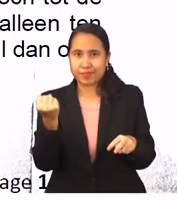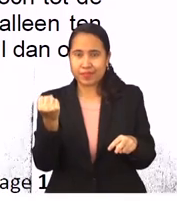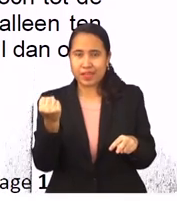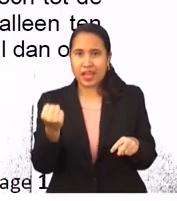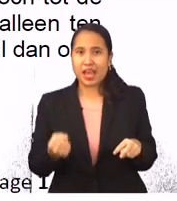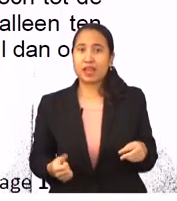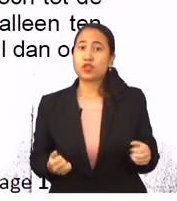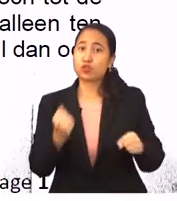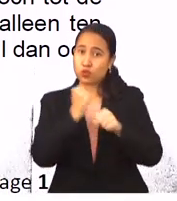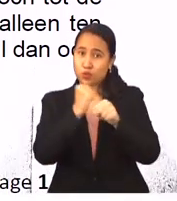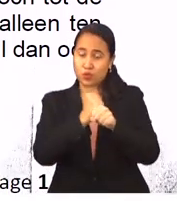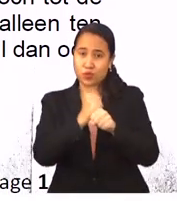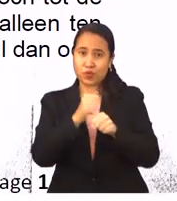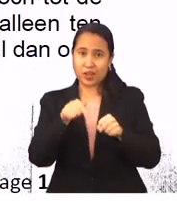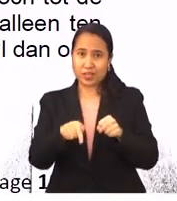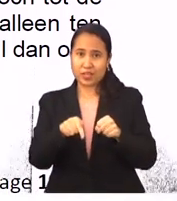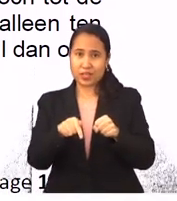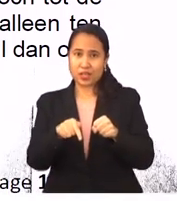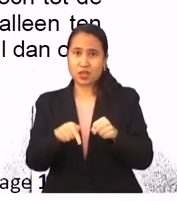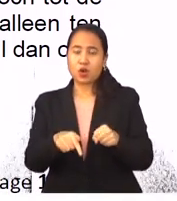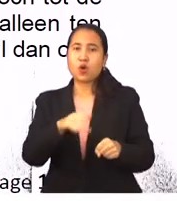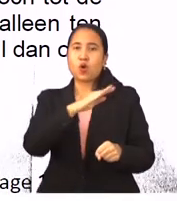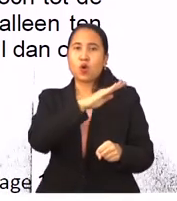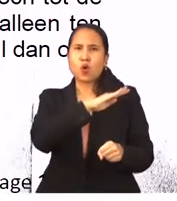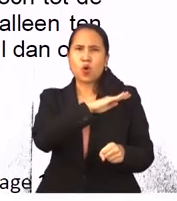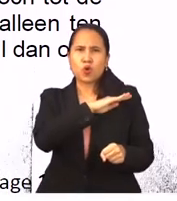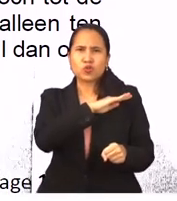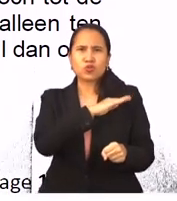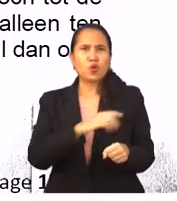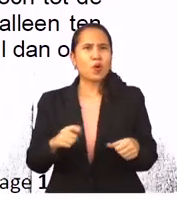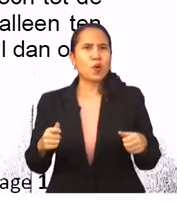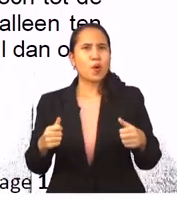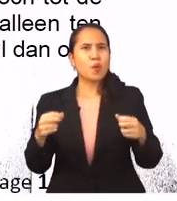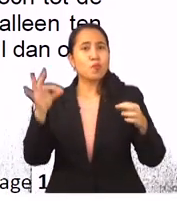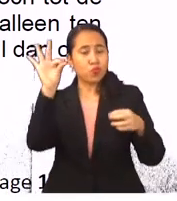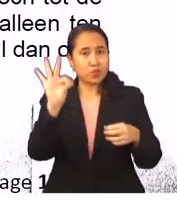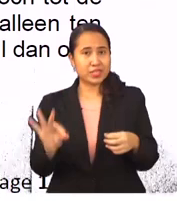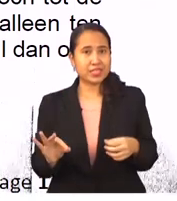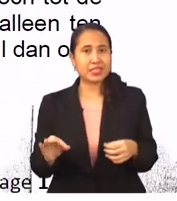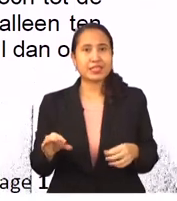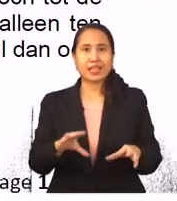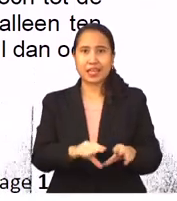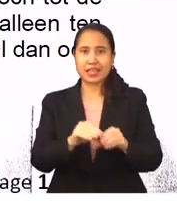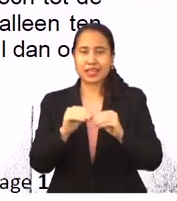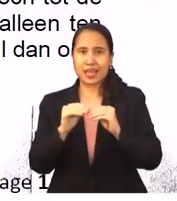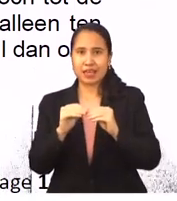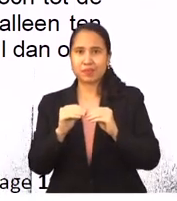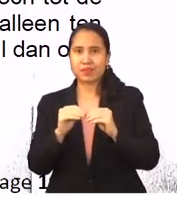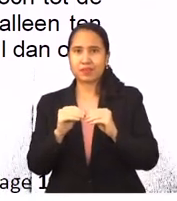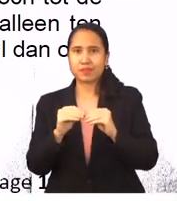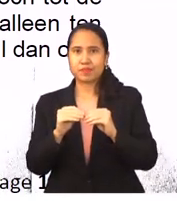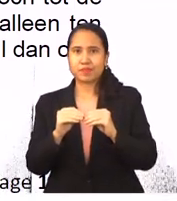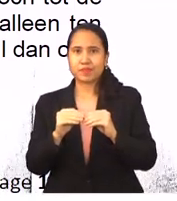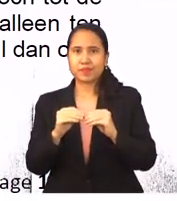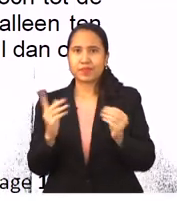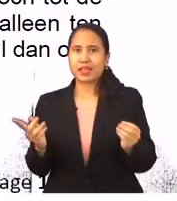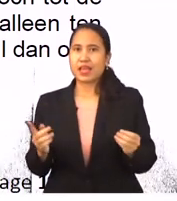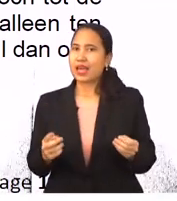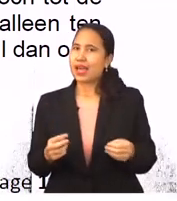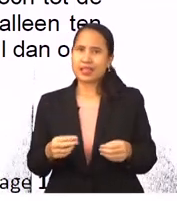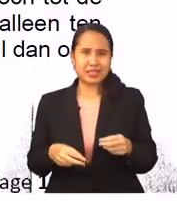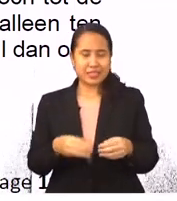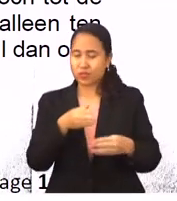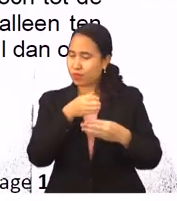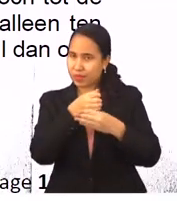uitoefening daarvan, het aldus een zodanige positie inneemt dat het nog tot de wetgevende, nog tot de rechterlijke